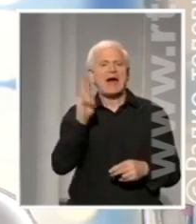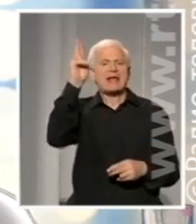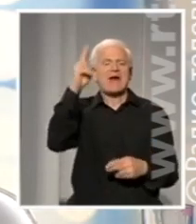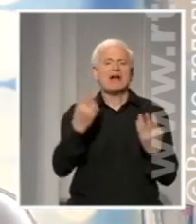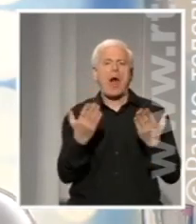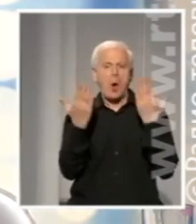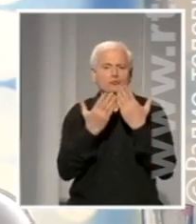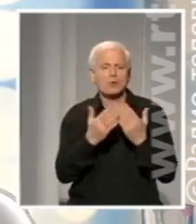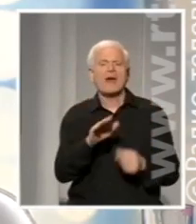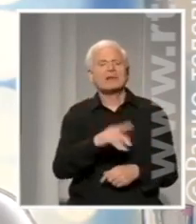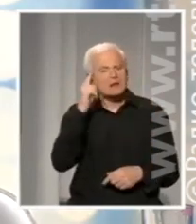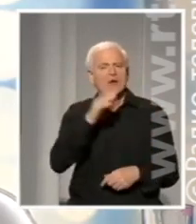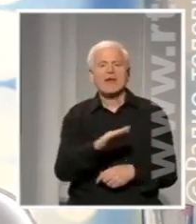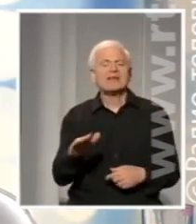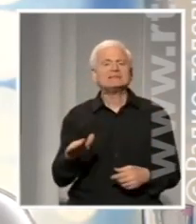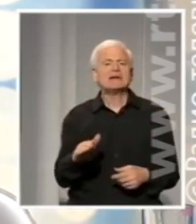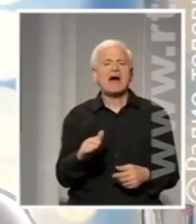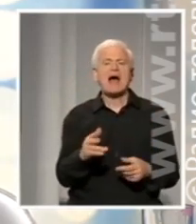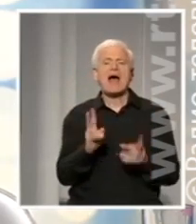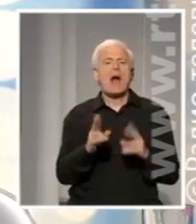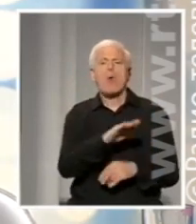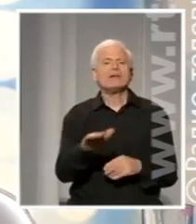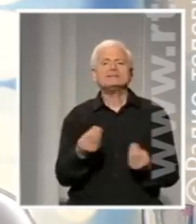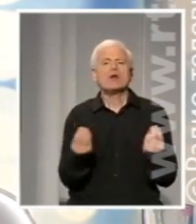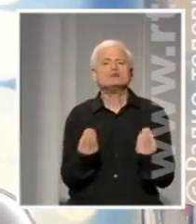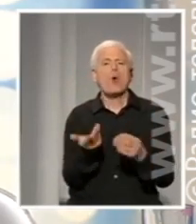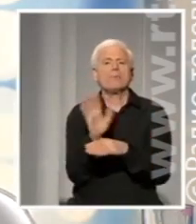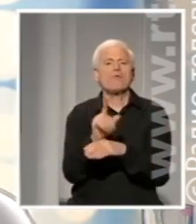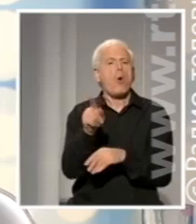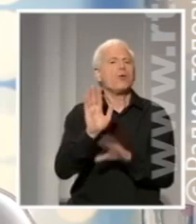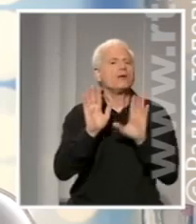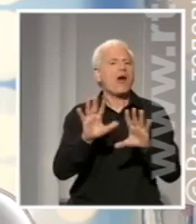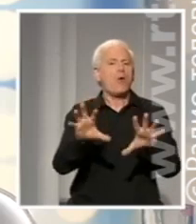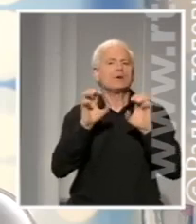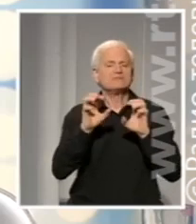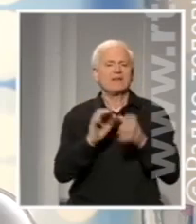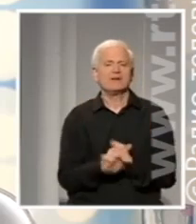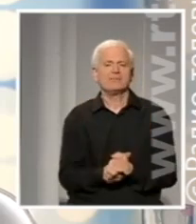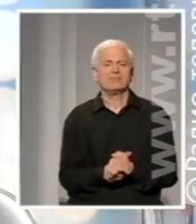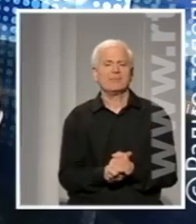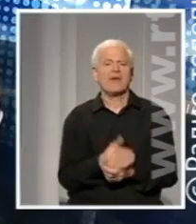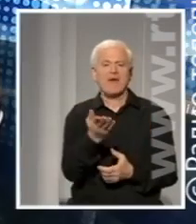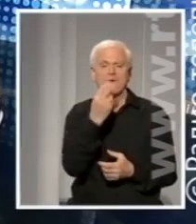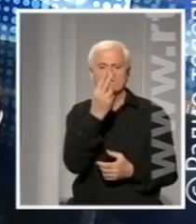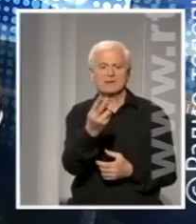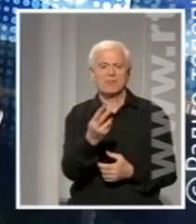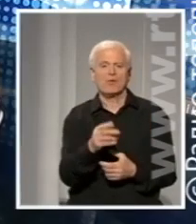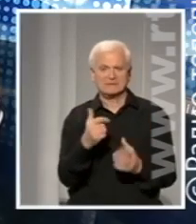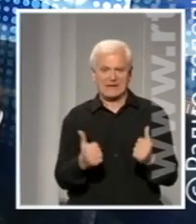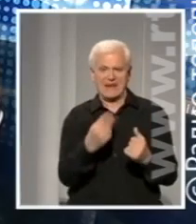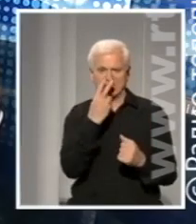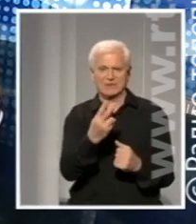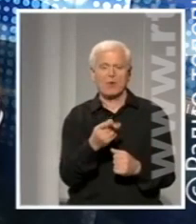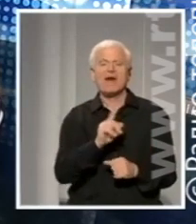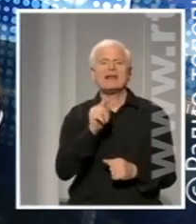školi. Tako da deca su veoma... Znate kako? Deci kako nešto predstavite, oni to tako evo, shvate. Imamo i dečaka koji se... Imamo i mi. Da, nije